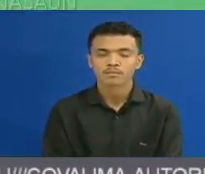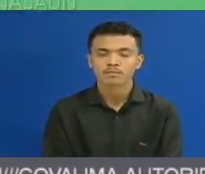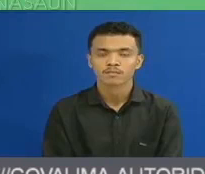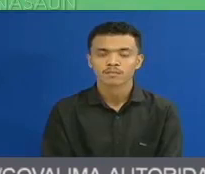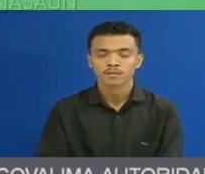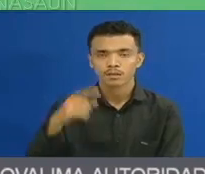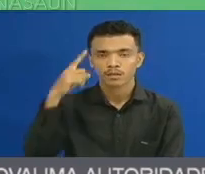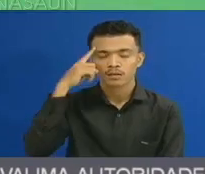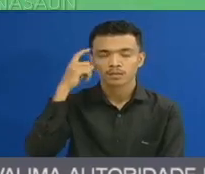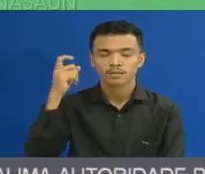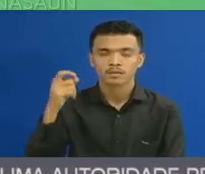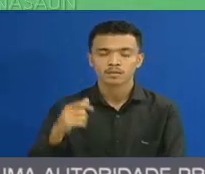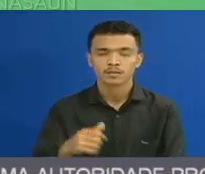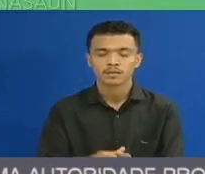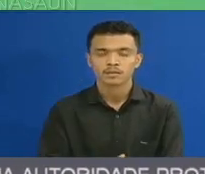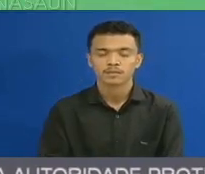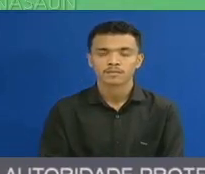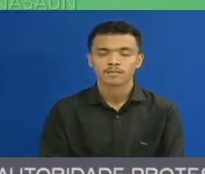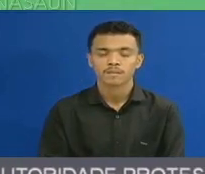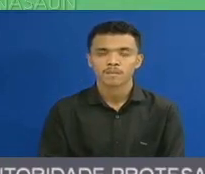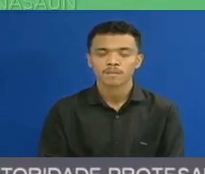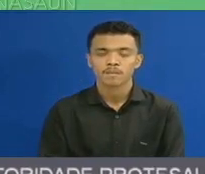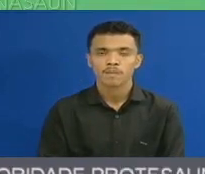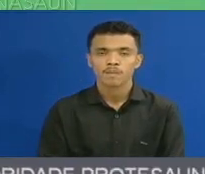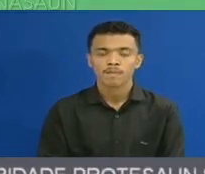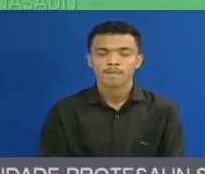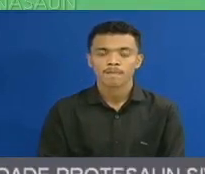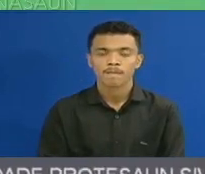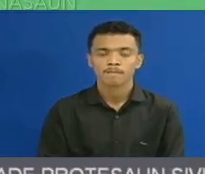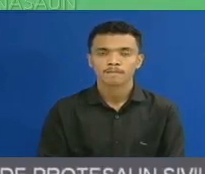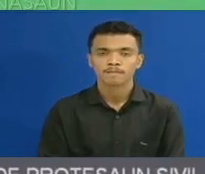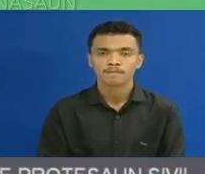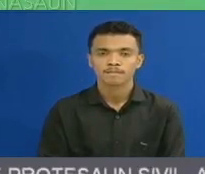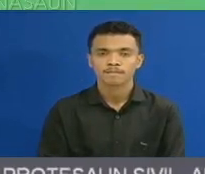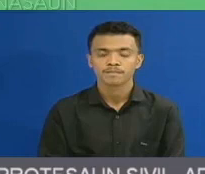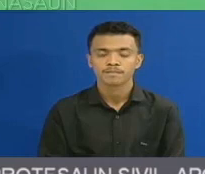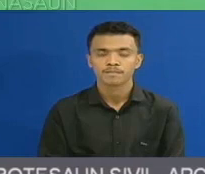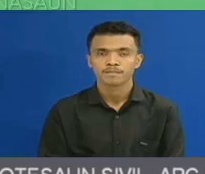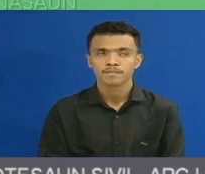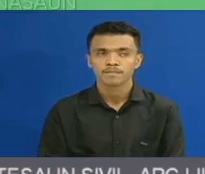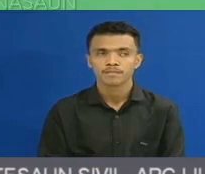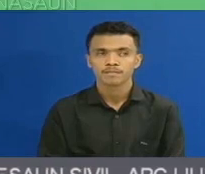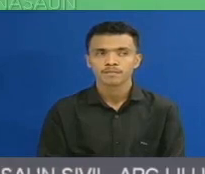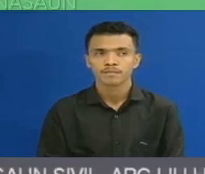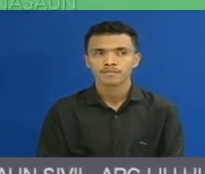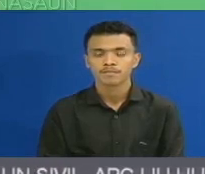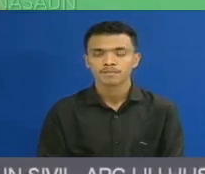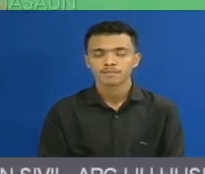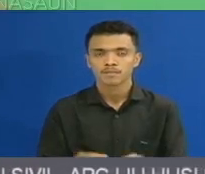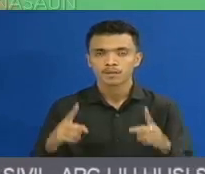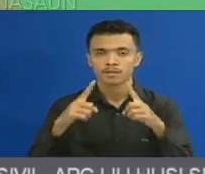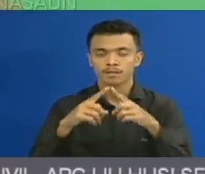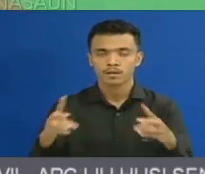manusia. Tambah ini memo saya. Segundo atau reperemos awal ini bahu